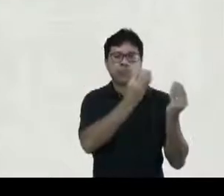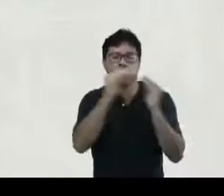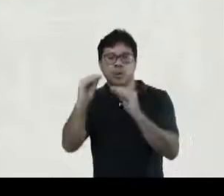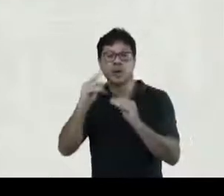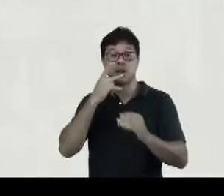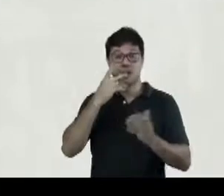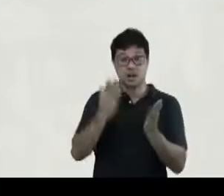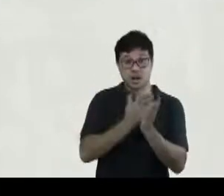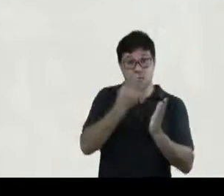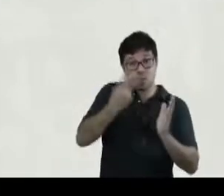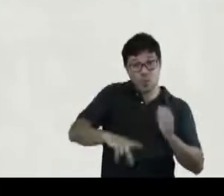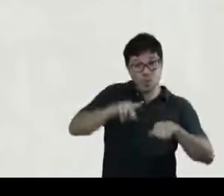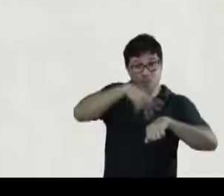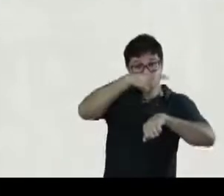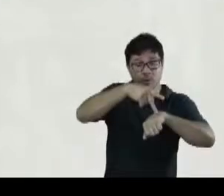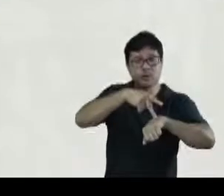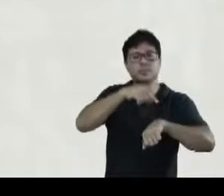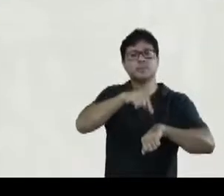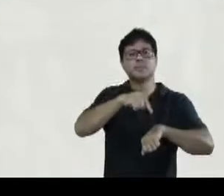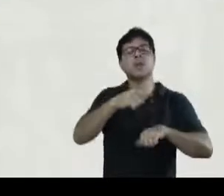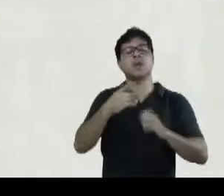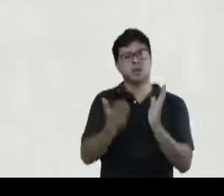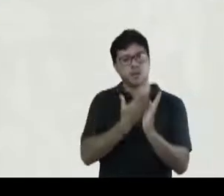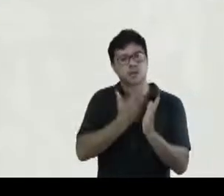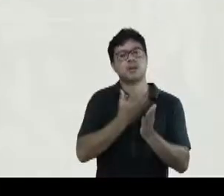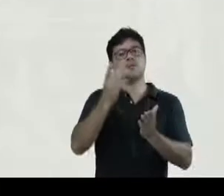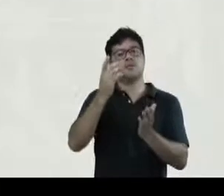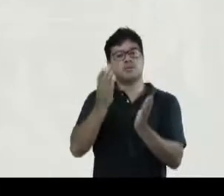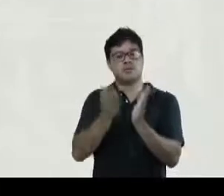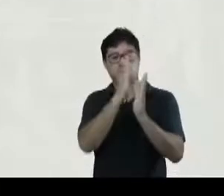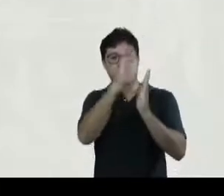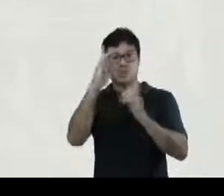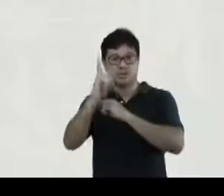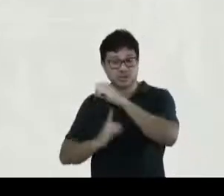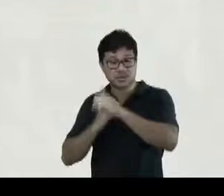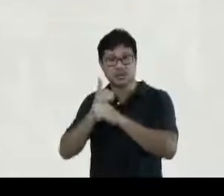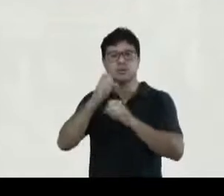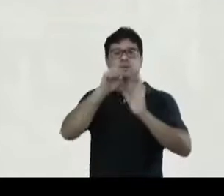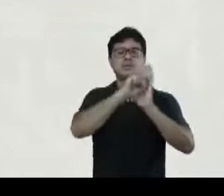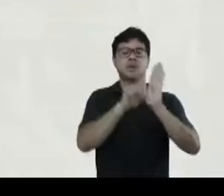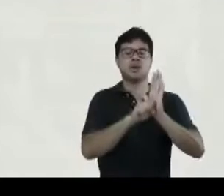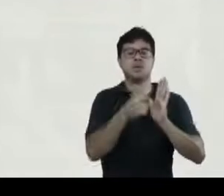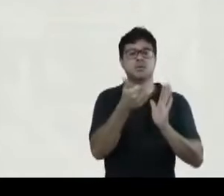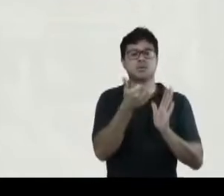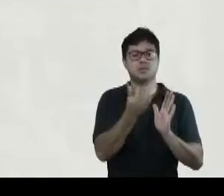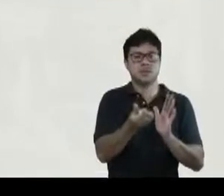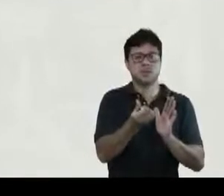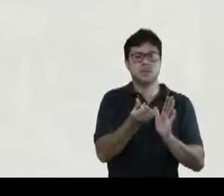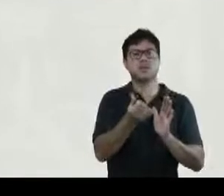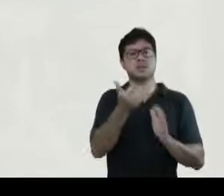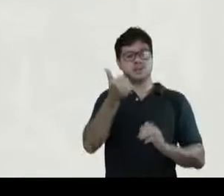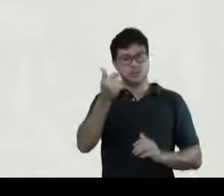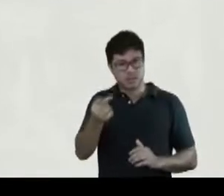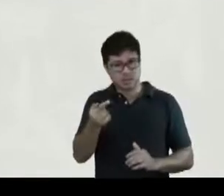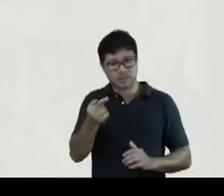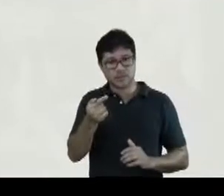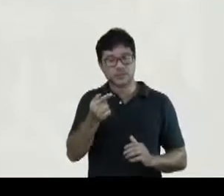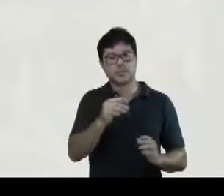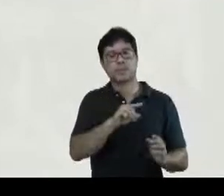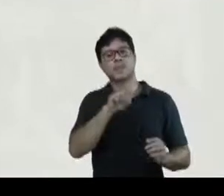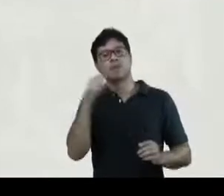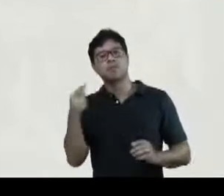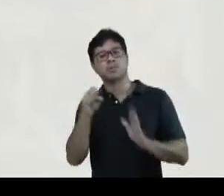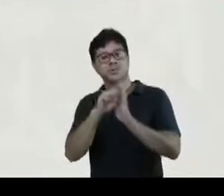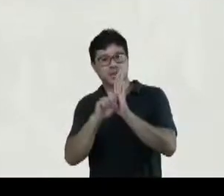Bibliotheken, jeweils des 16. und 17. Jahrhunderts. Fürs 18. Jahrhundert wurde dann ein